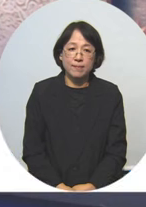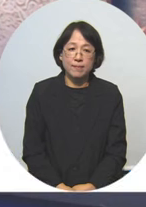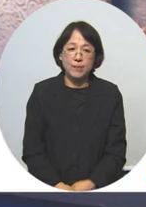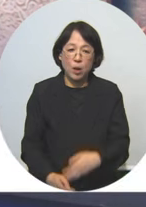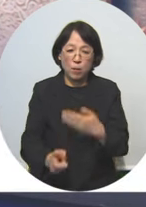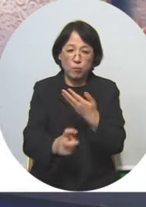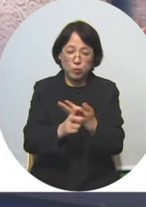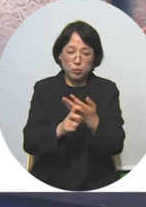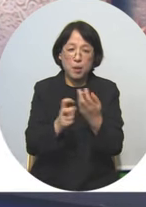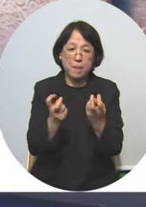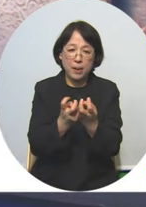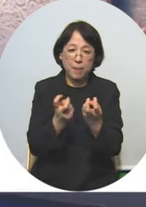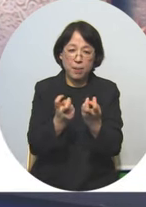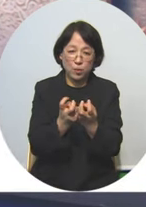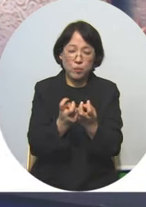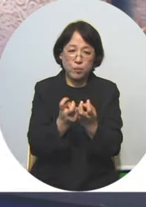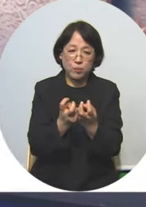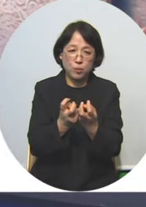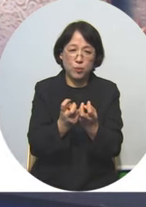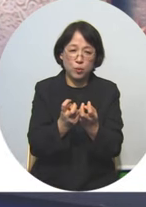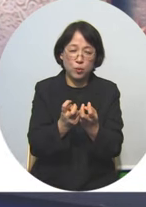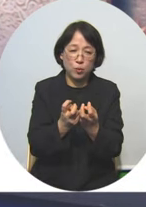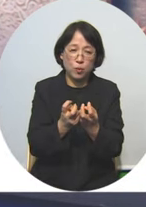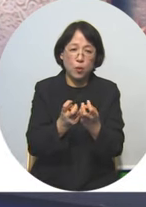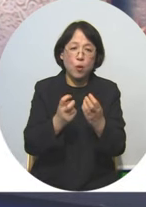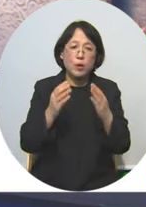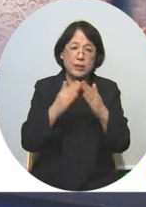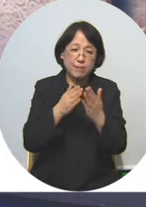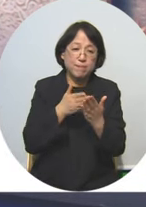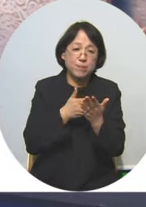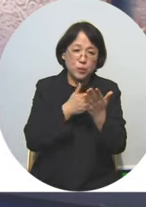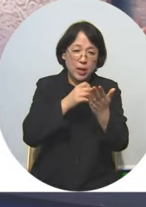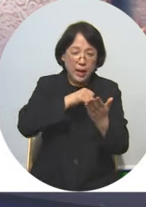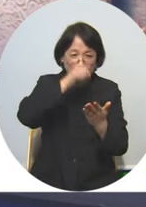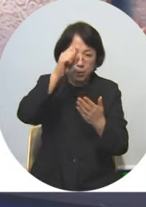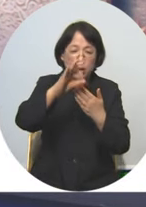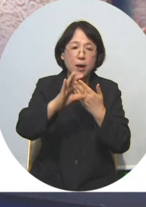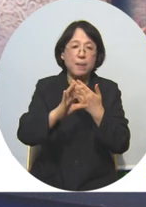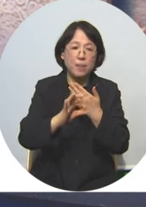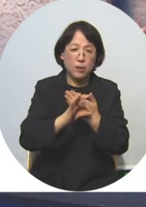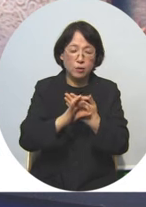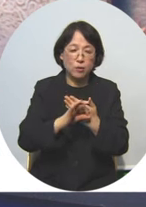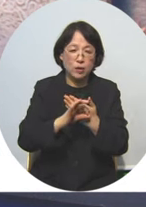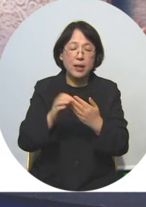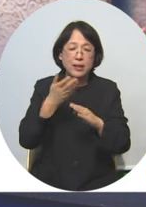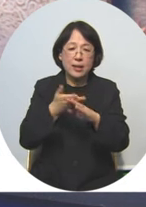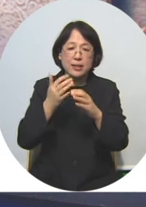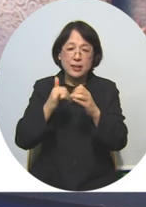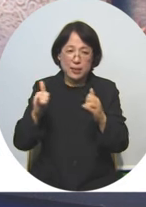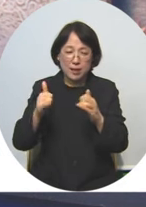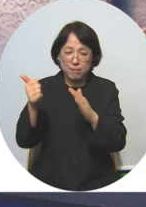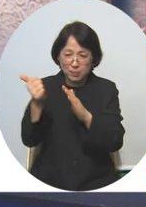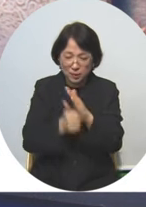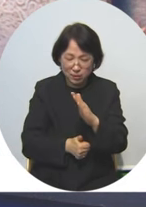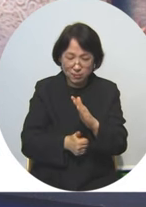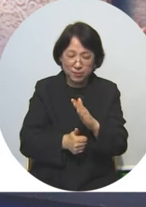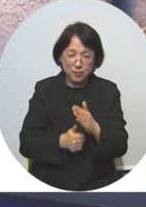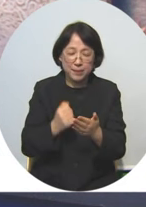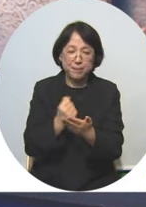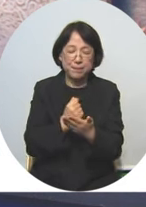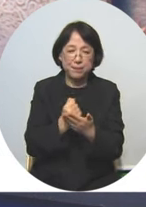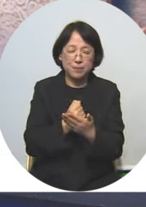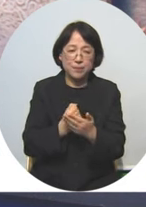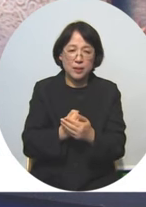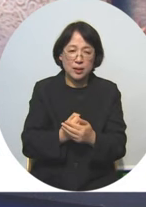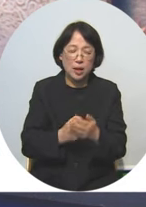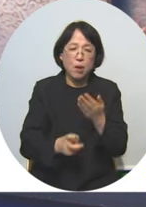부정한 방법으로 청약을 따낸다면 누군가는 기회를 잃게 되겠죠. 정부가 부정청약 사례 154건을 찾아내